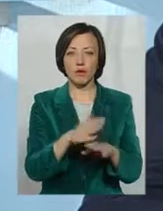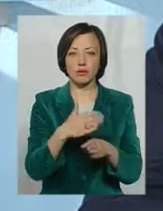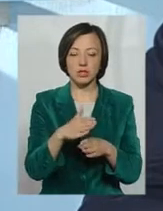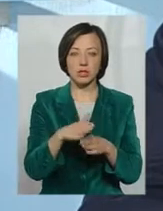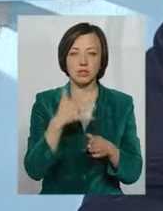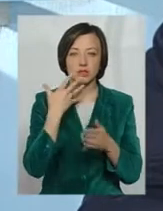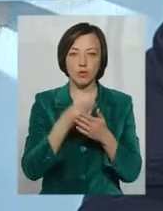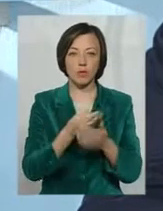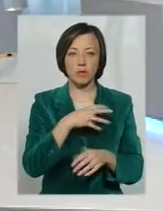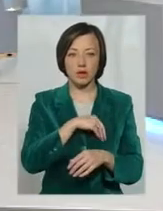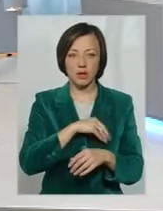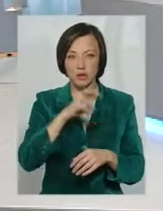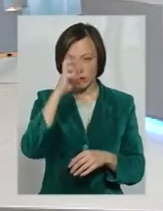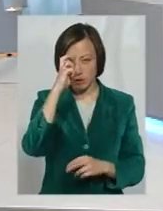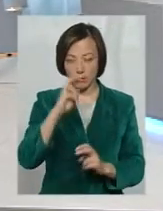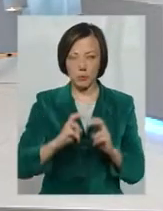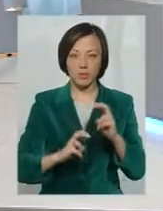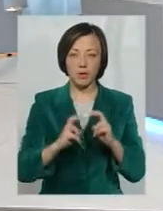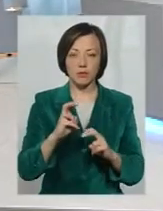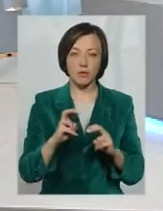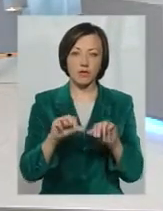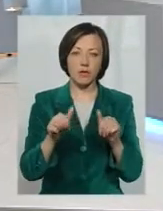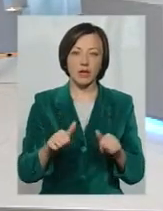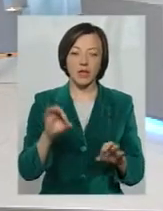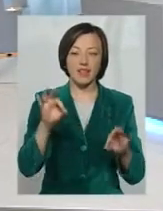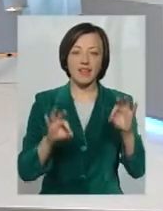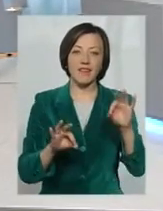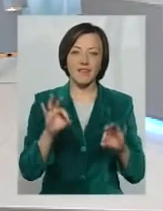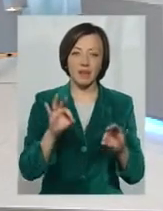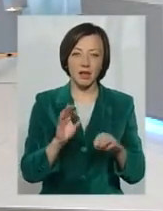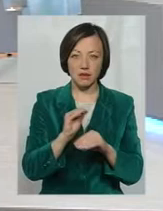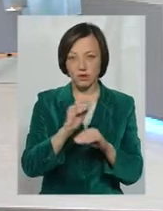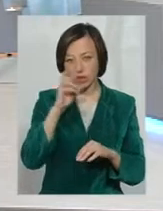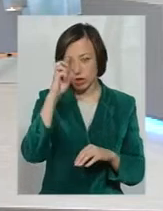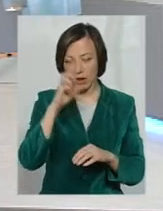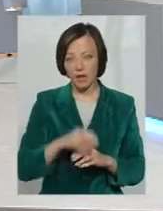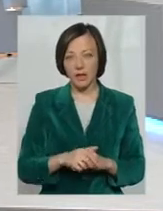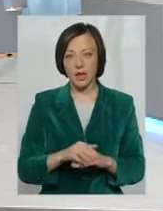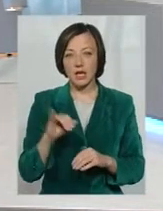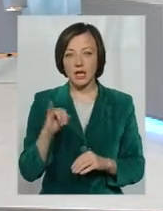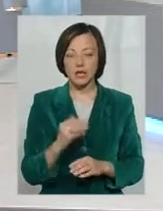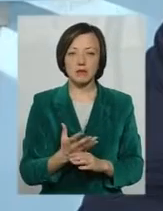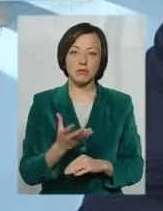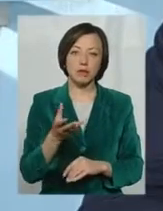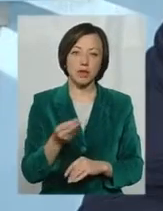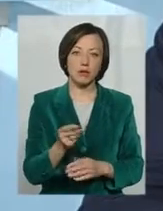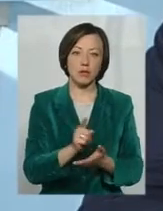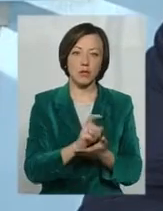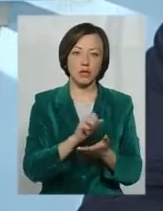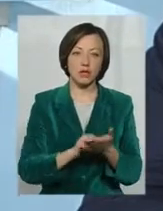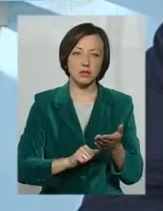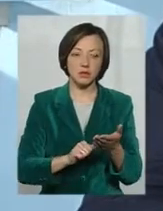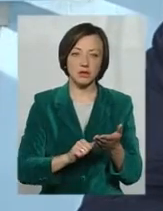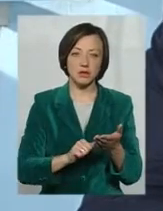свого прибутку, адже ми є державним підприємством, у вигляді дивідендів фактично державі, і сплата податків